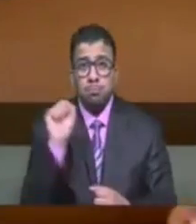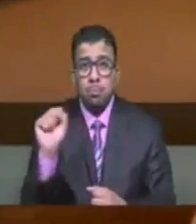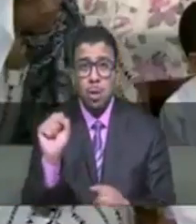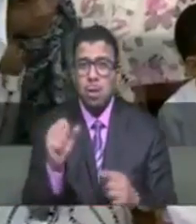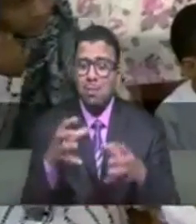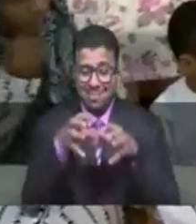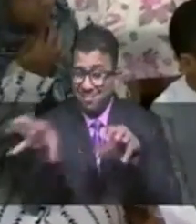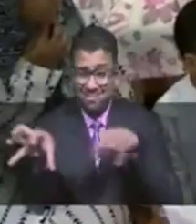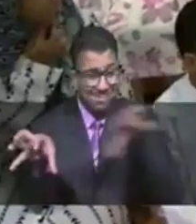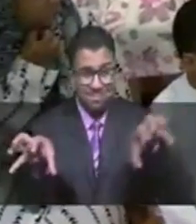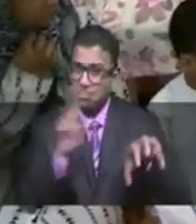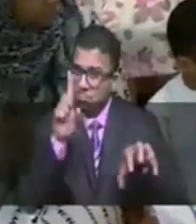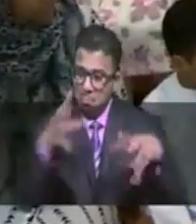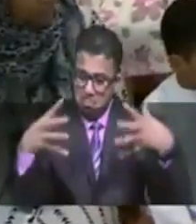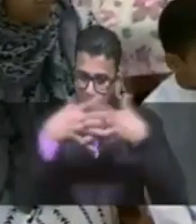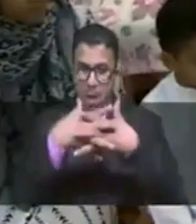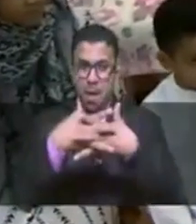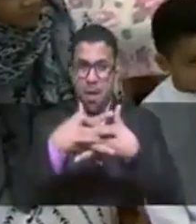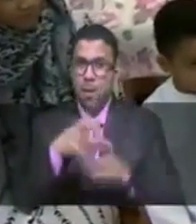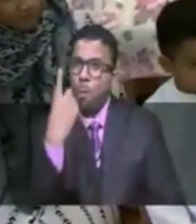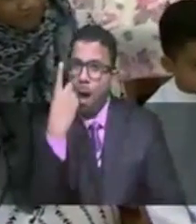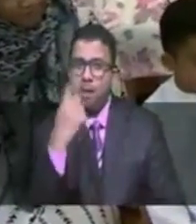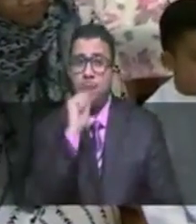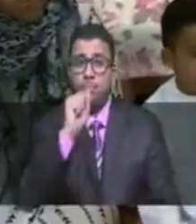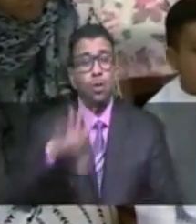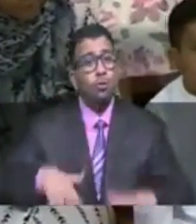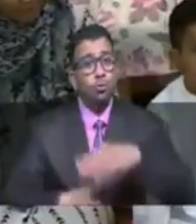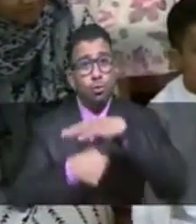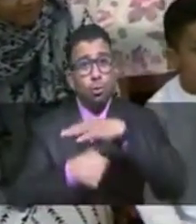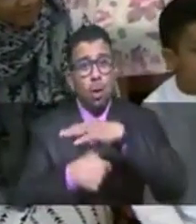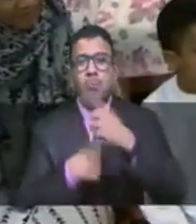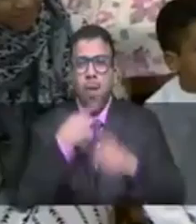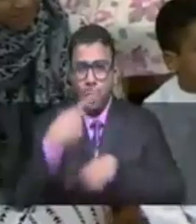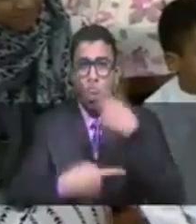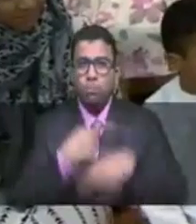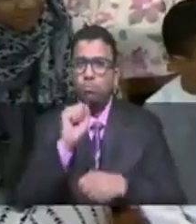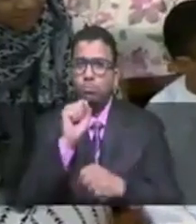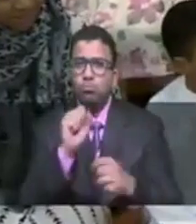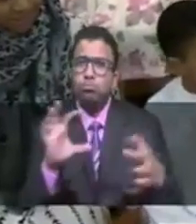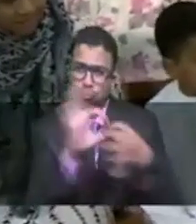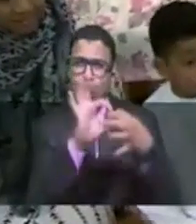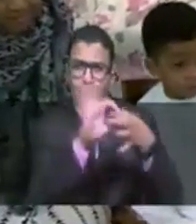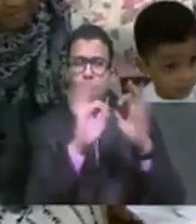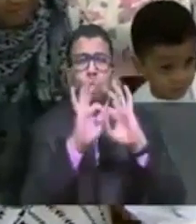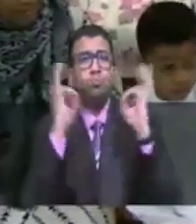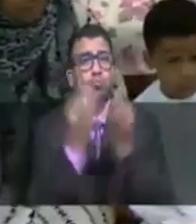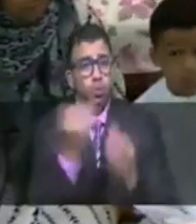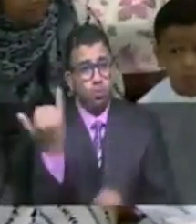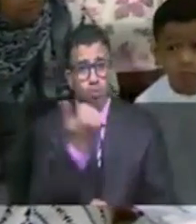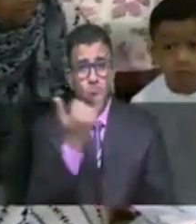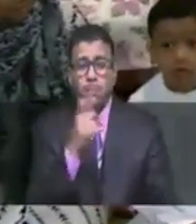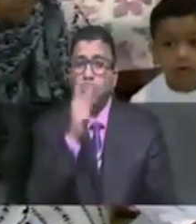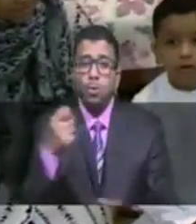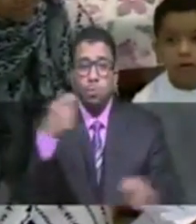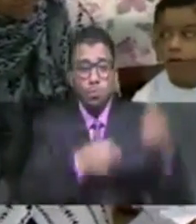باعتبارهم جزءا لا يتجزأ من المجتمع. كما دعا سموه إلى تواصل أفراد المجتمع مع هذه الشريحة المهمة بما